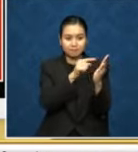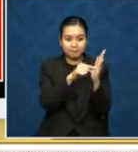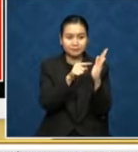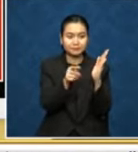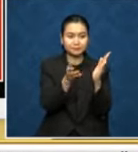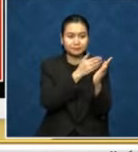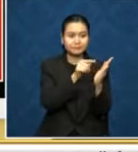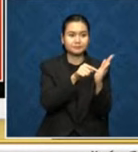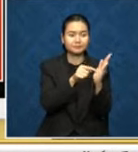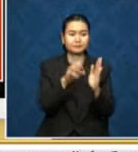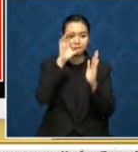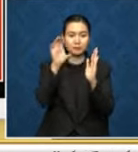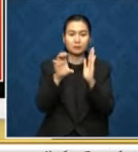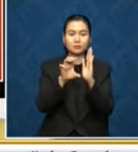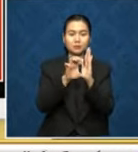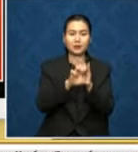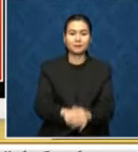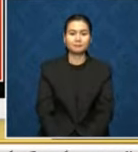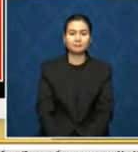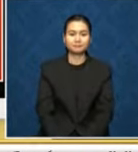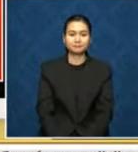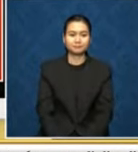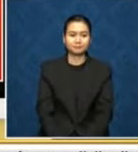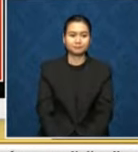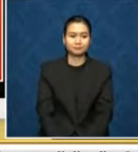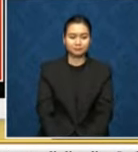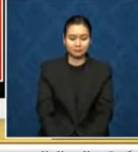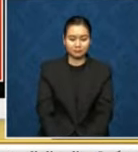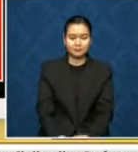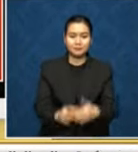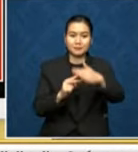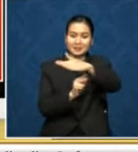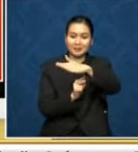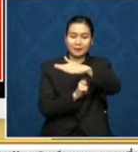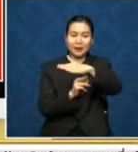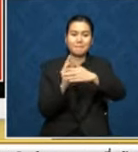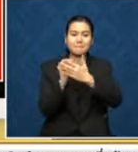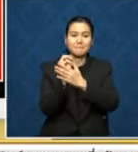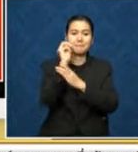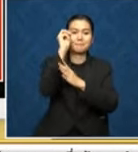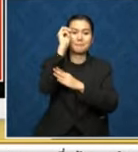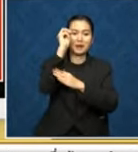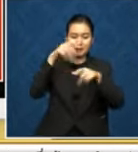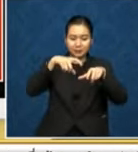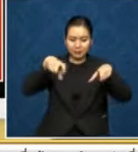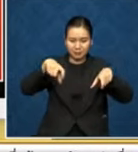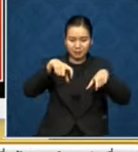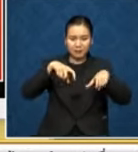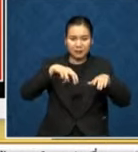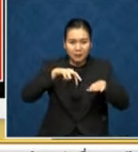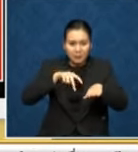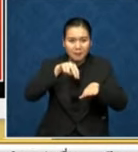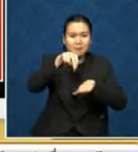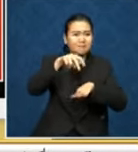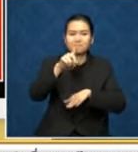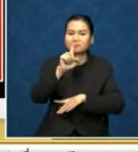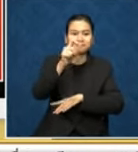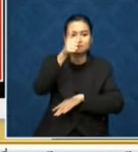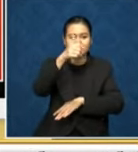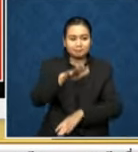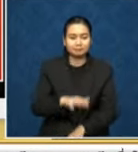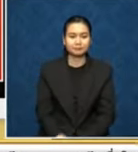ก็คือหลังจากเดิมเนี่ยเป็นสะพานไม้นะครับซึ่งสัญจรไม่ได้ท้องถิ่นนะ